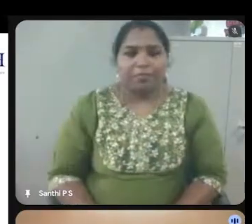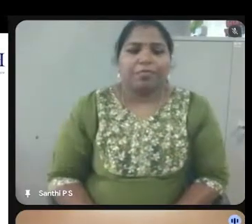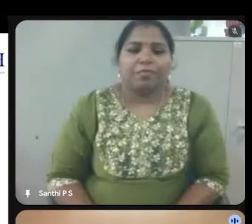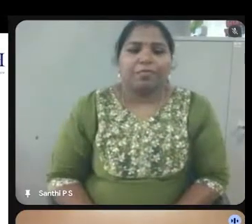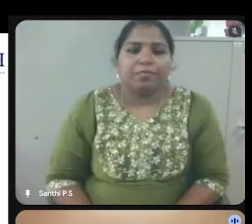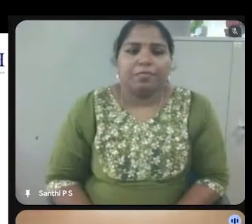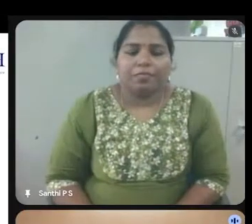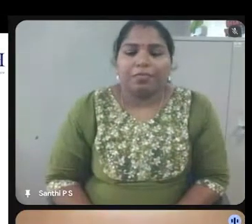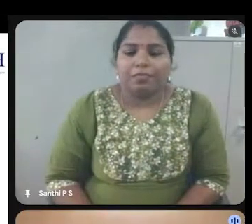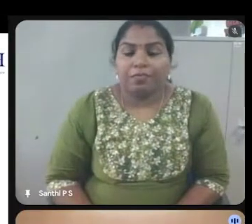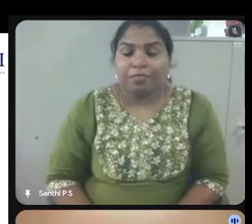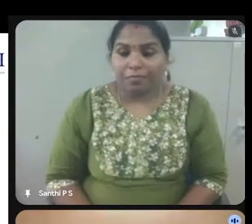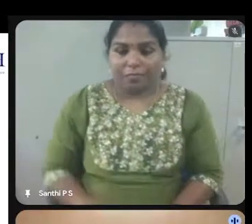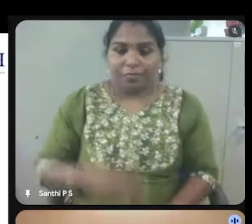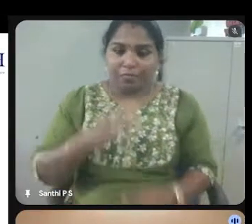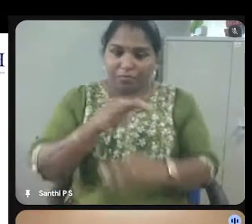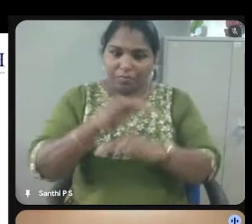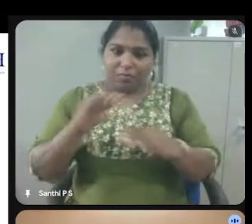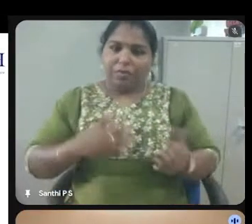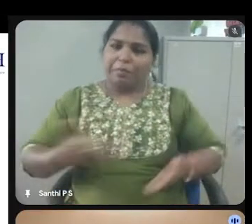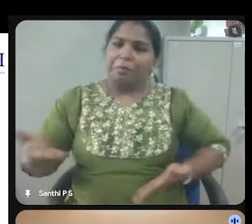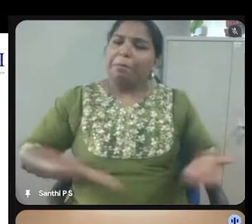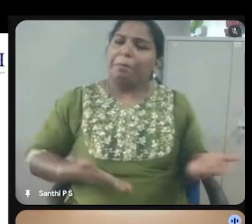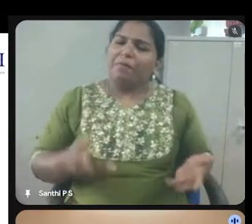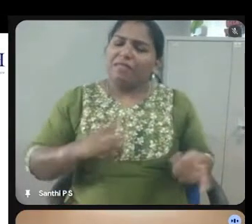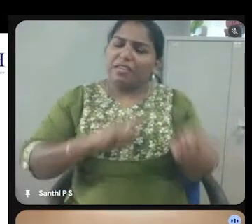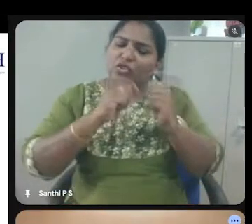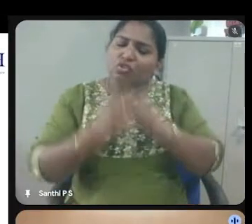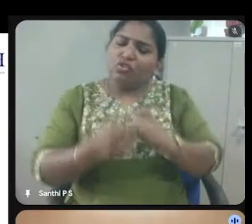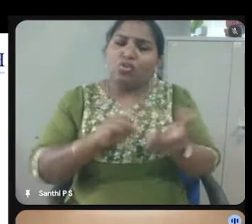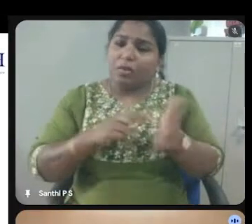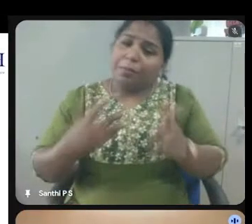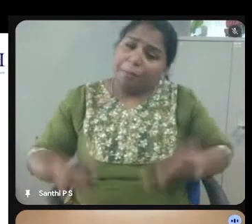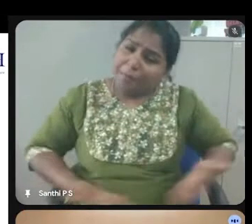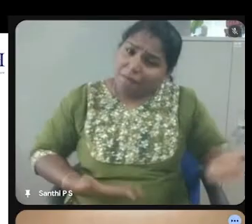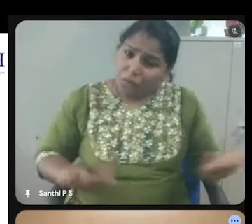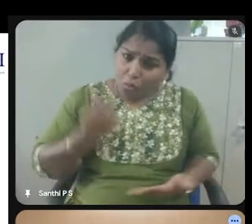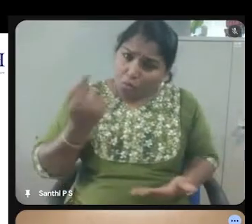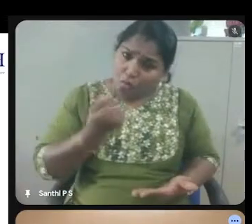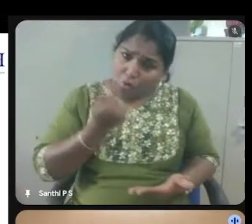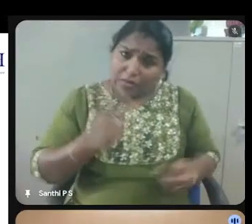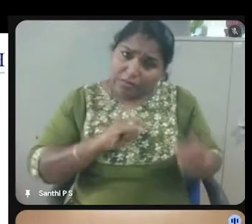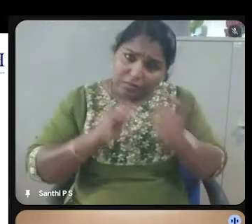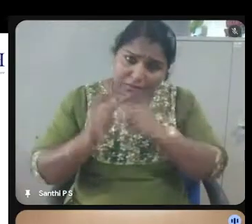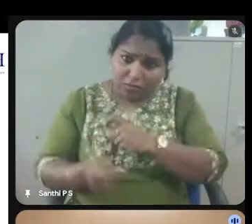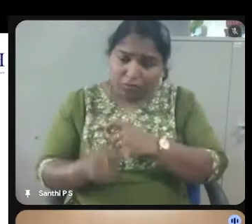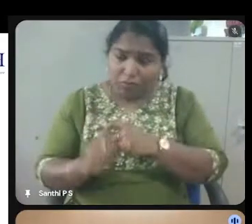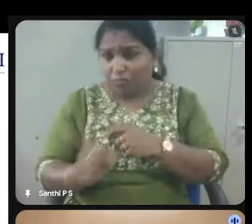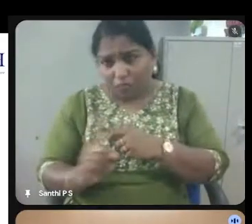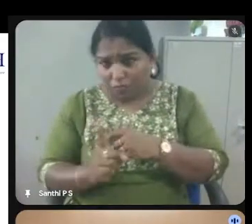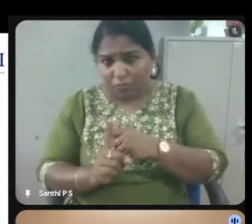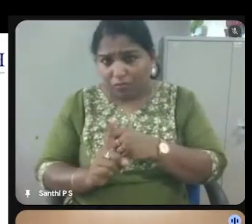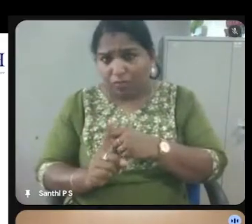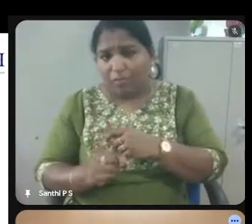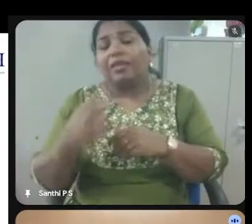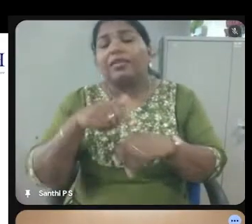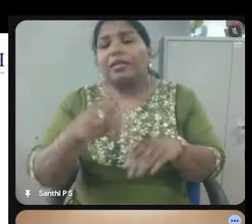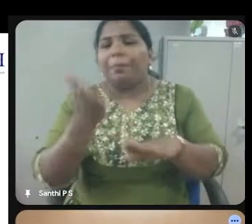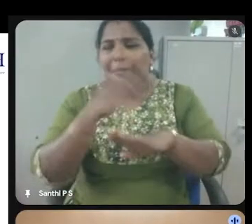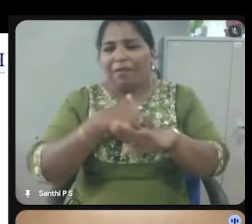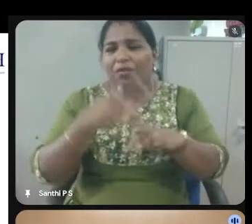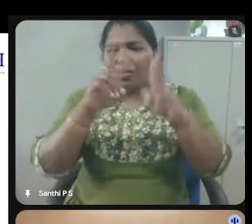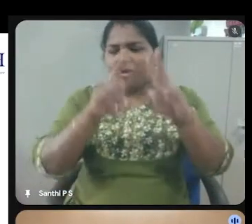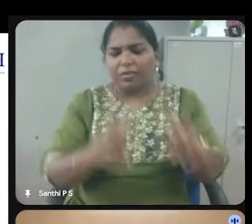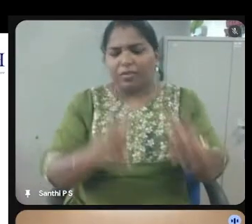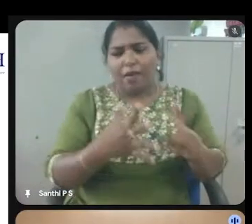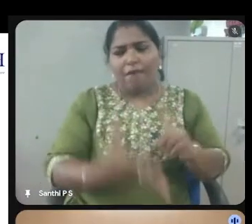ചേഞ്ചസ് കുട്ടികളുടെ സ്വഭാവത്തിൽ മാറ്റം വരുന്നത് നമ്മൾ വെറുതെ ഒരു ബിഹേവിയറൽ ചേഞ്ച് അല്ല. ഈ എന്താ പറയുക ന്യൂറോളജിക്കൽ സ്റ്റഡീസ് ഒക്കെ പറയുന്നത്